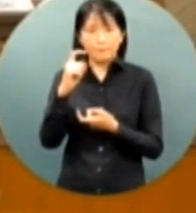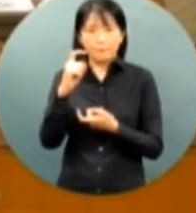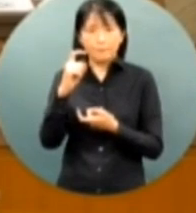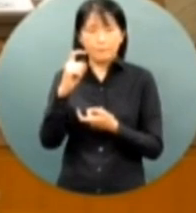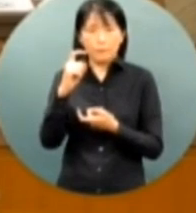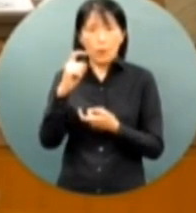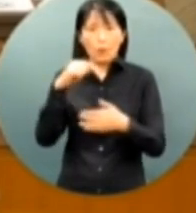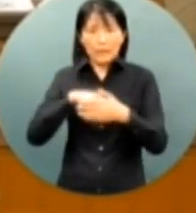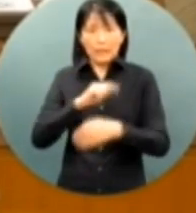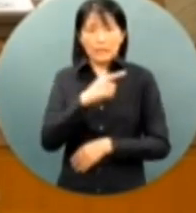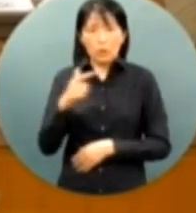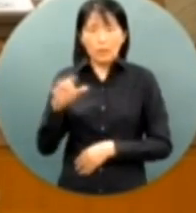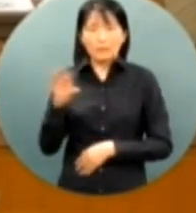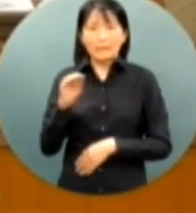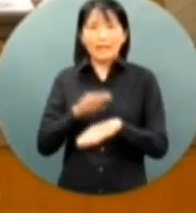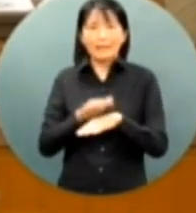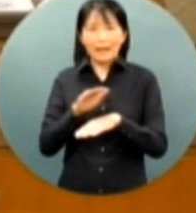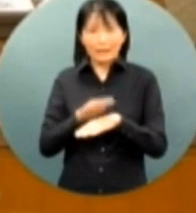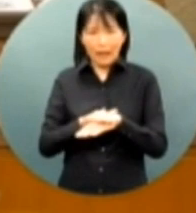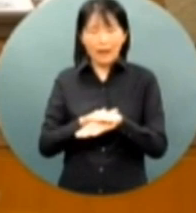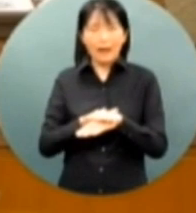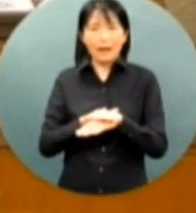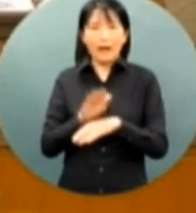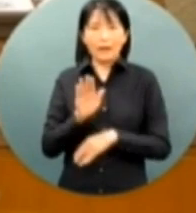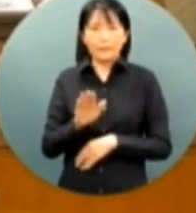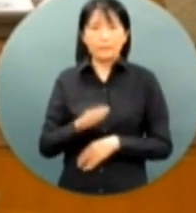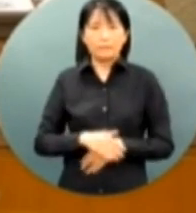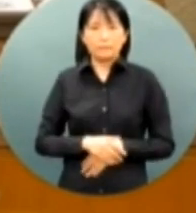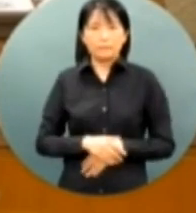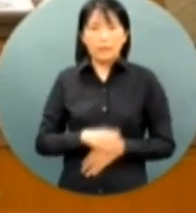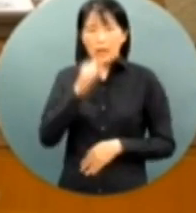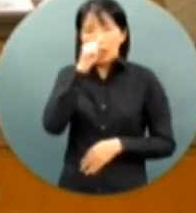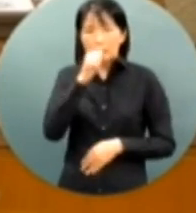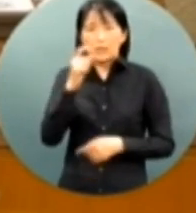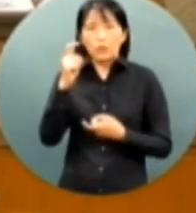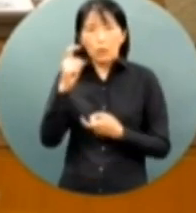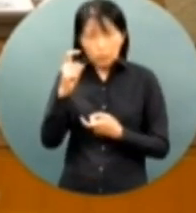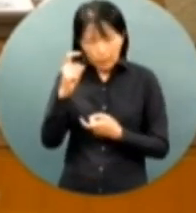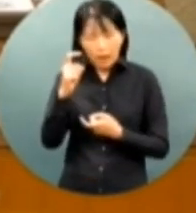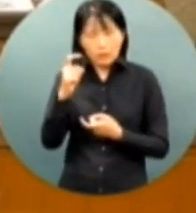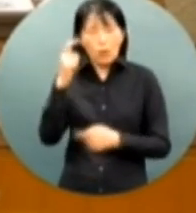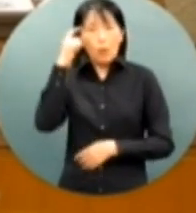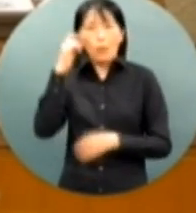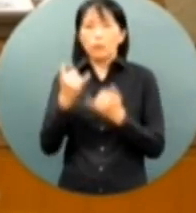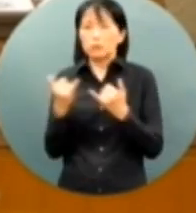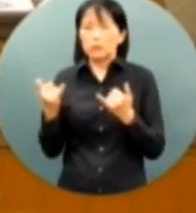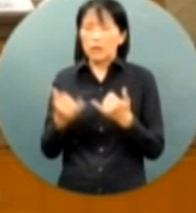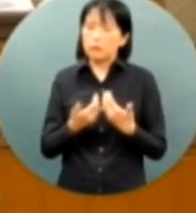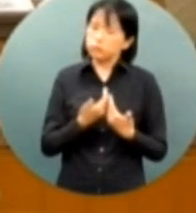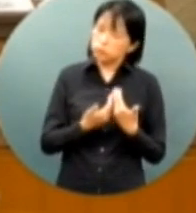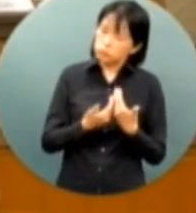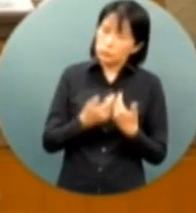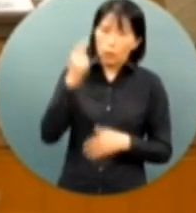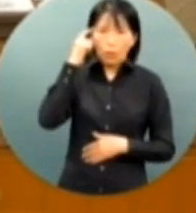いろんな使い方使われ方があって、いい言葉と思う方もいれば嫌だなと思う